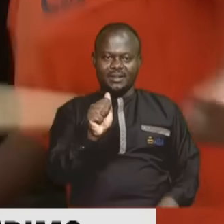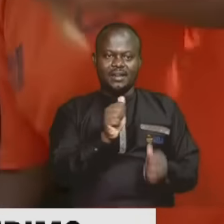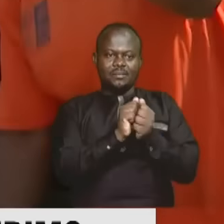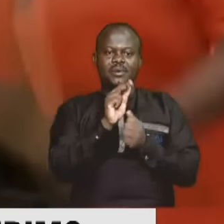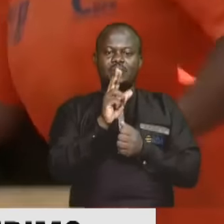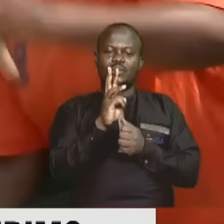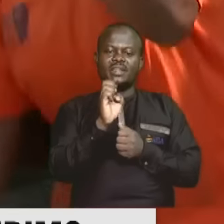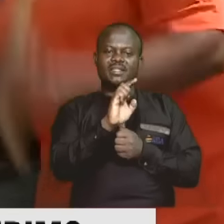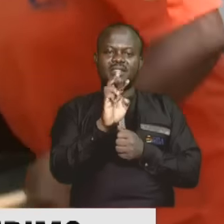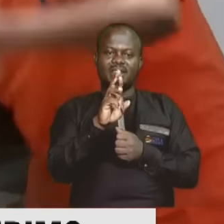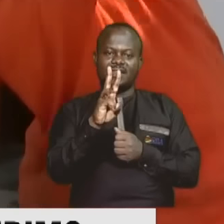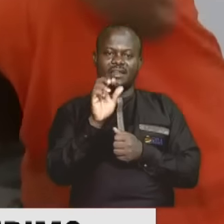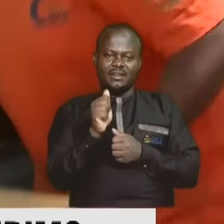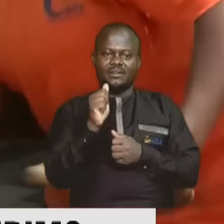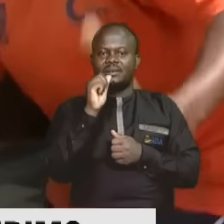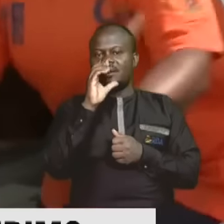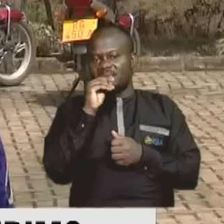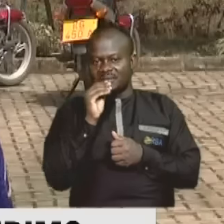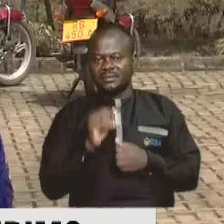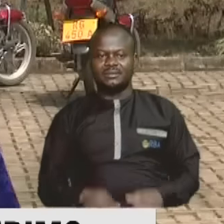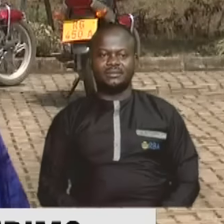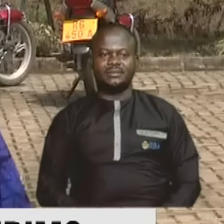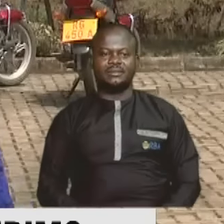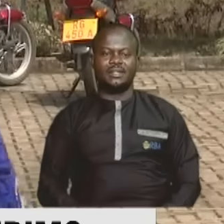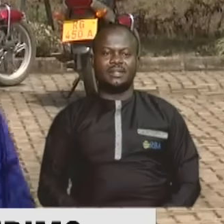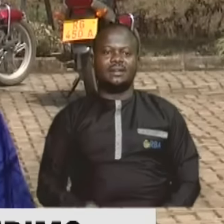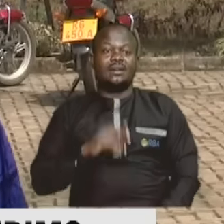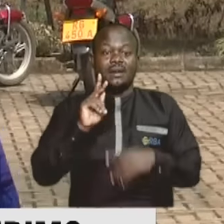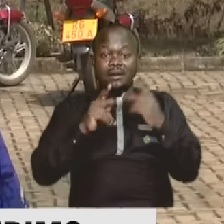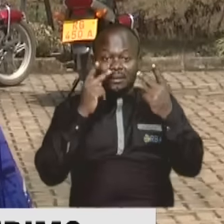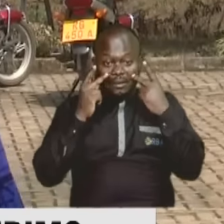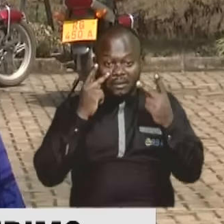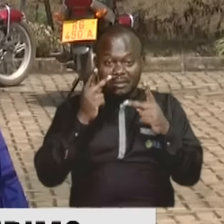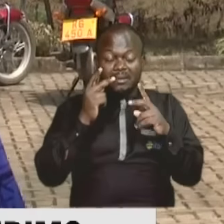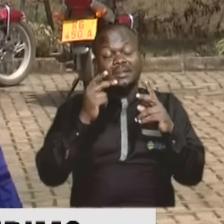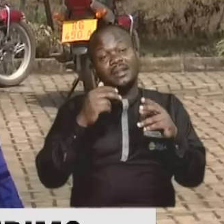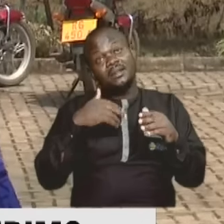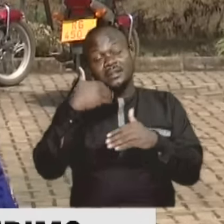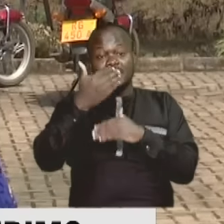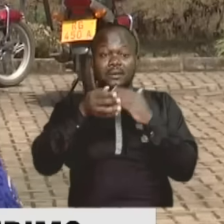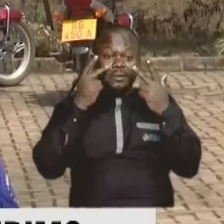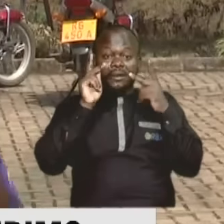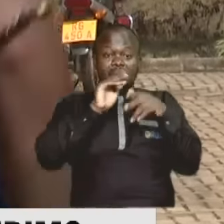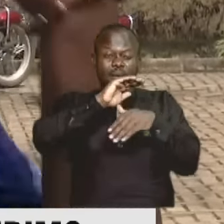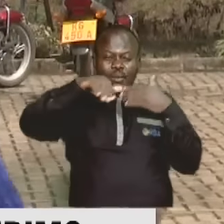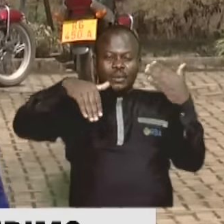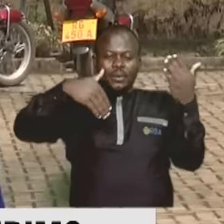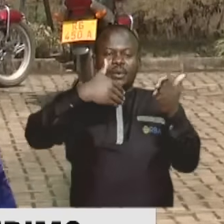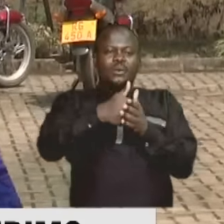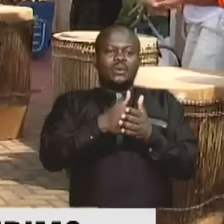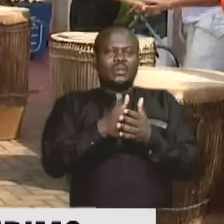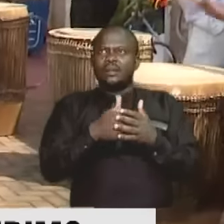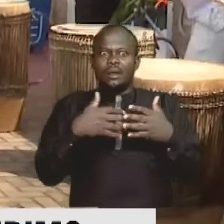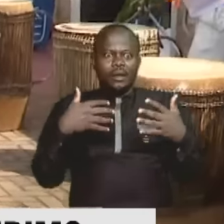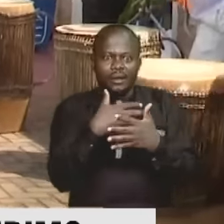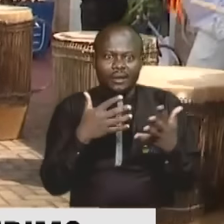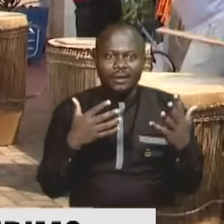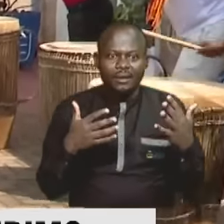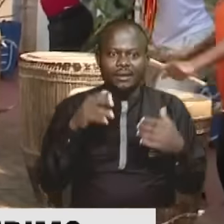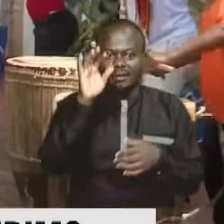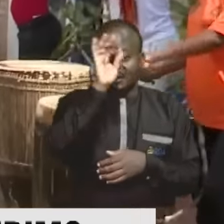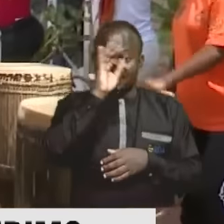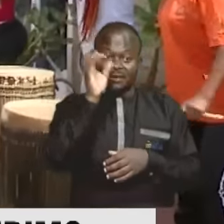Nobera bakora umwuga wo kuvuza ingoma babigarukaho. Abantu barabibonaga nyine ukabona abantu bose ko bibashituye